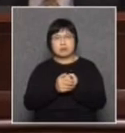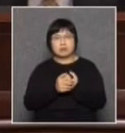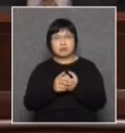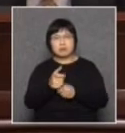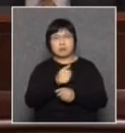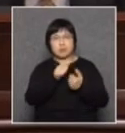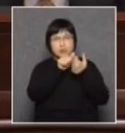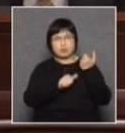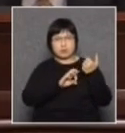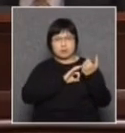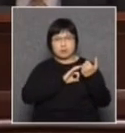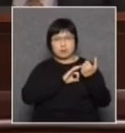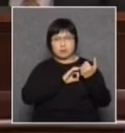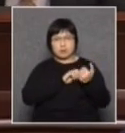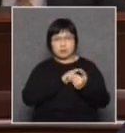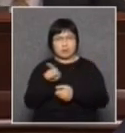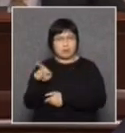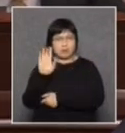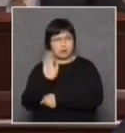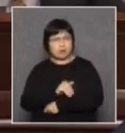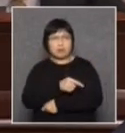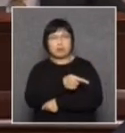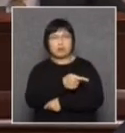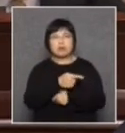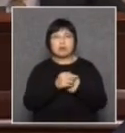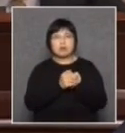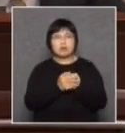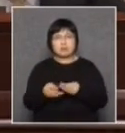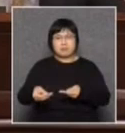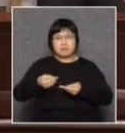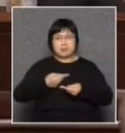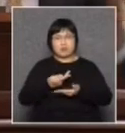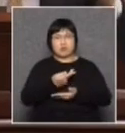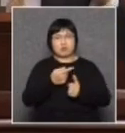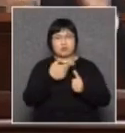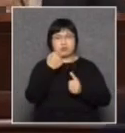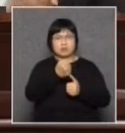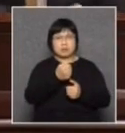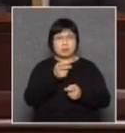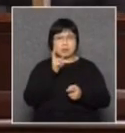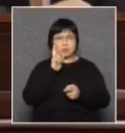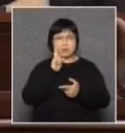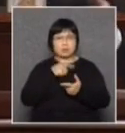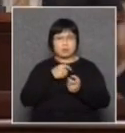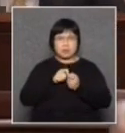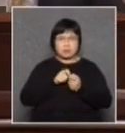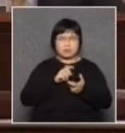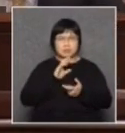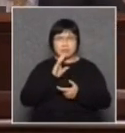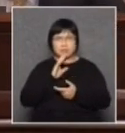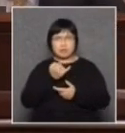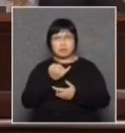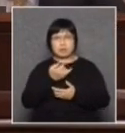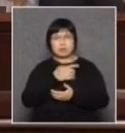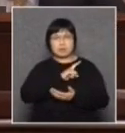員會可以當了這些這樣的給我們兩位主席的理由呢是沒有到、啊、那就自己去